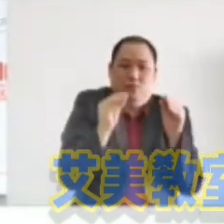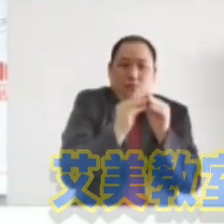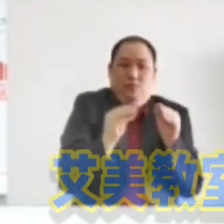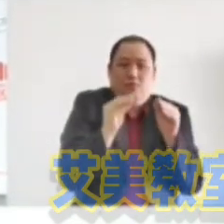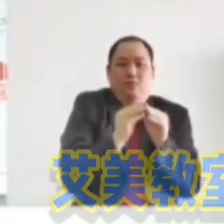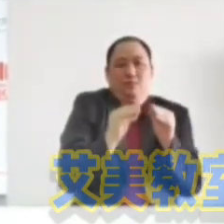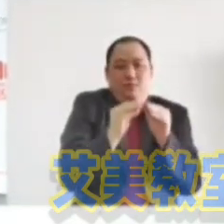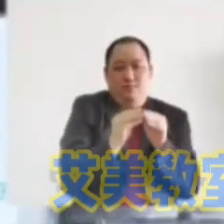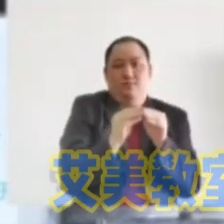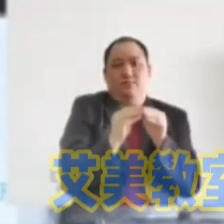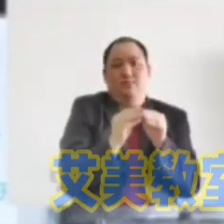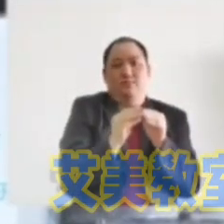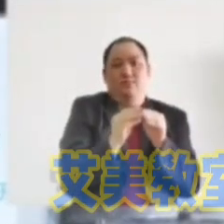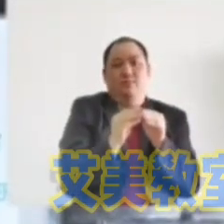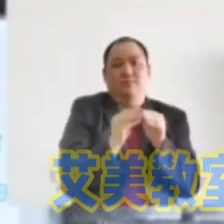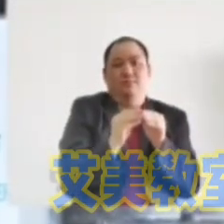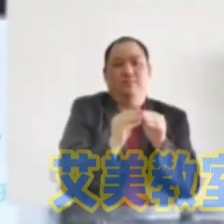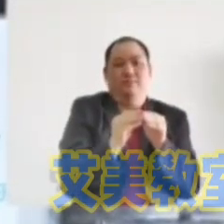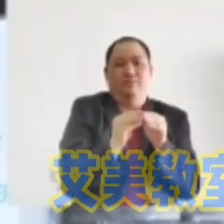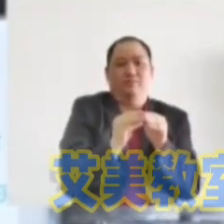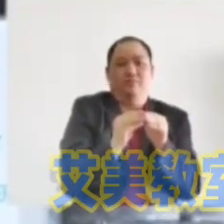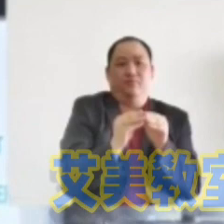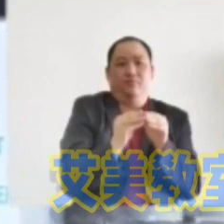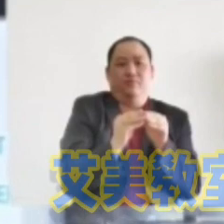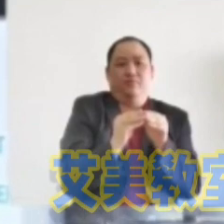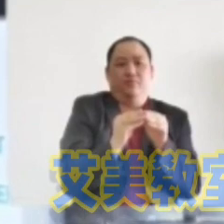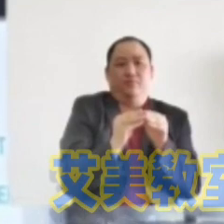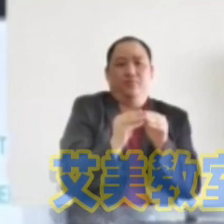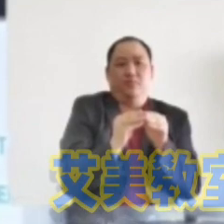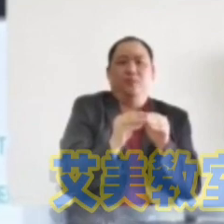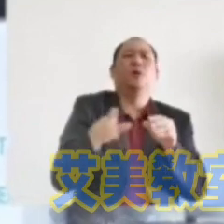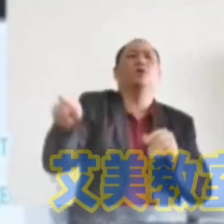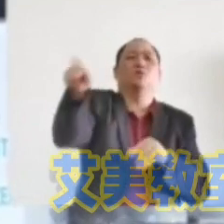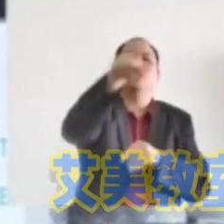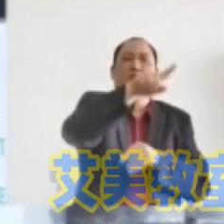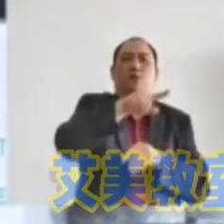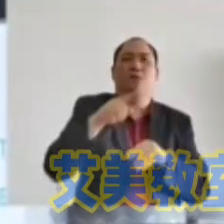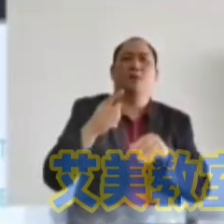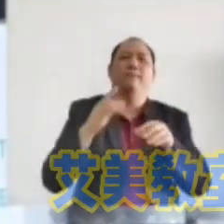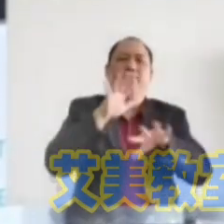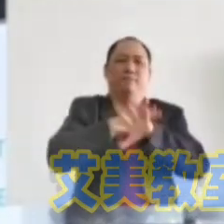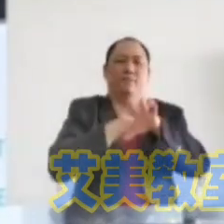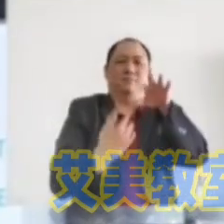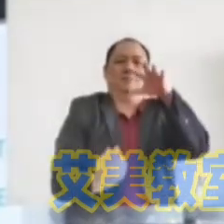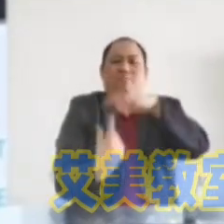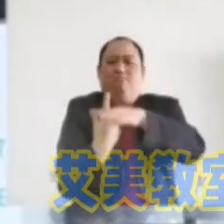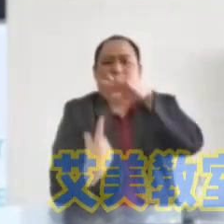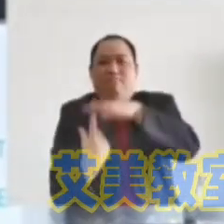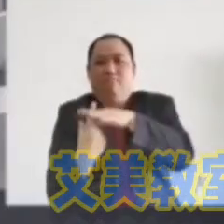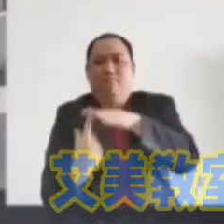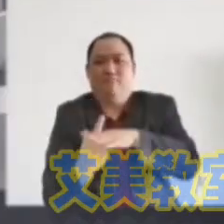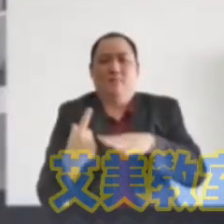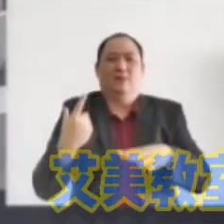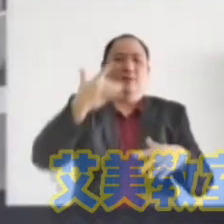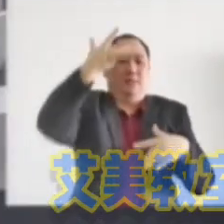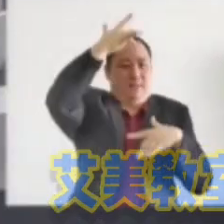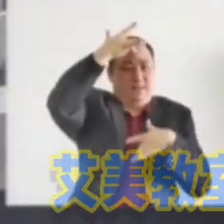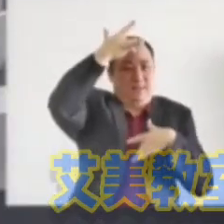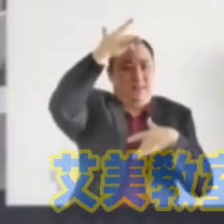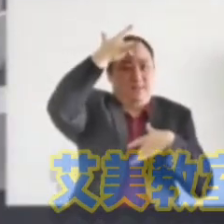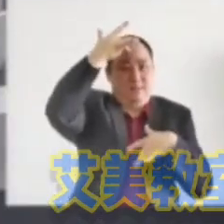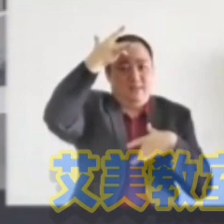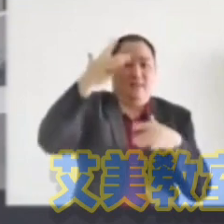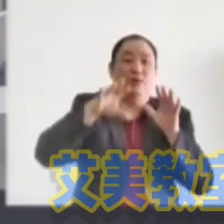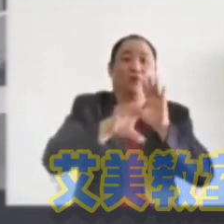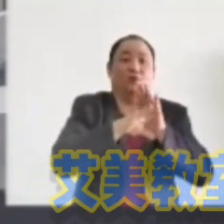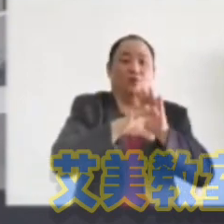分的人啊，身边都是有2种朋友。第一种哦，是，哎呦，蹲下去拿东西，站起来，他就会跟你讲，啊，